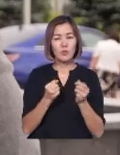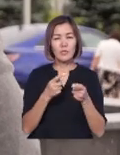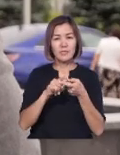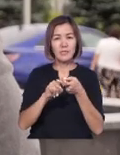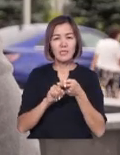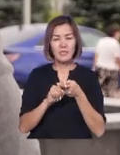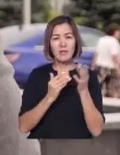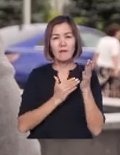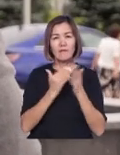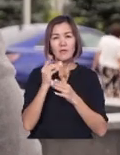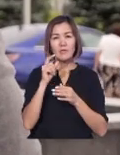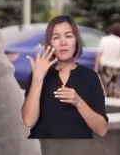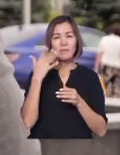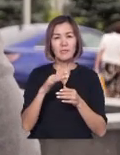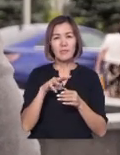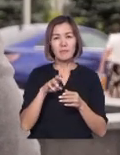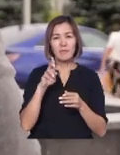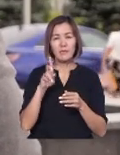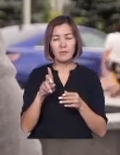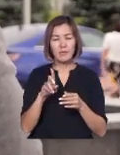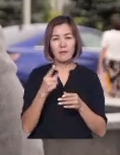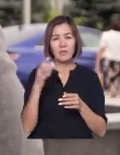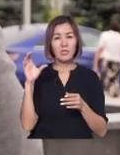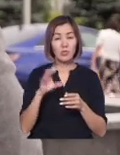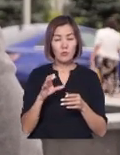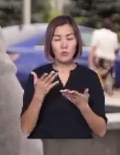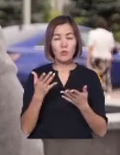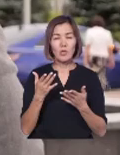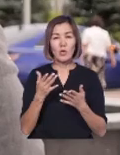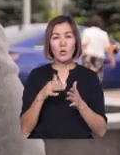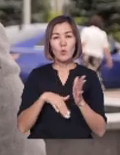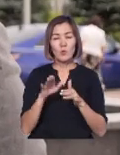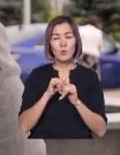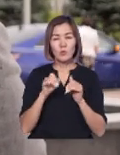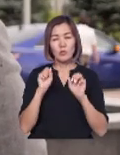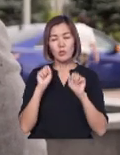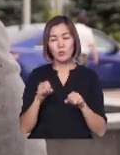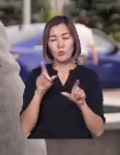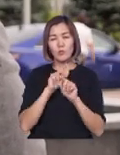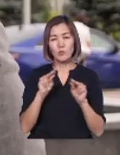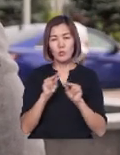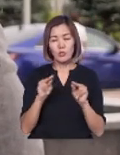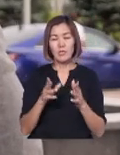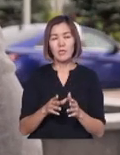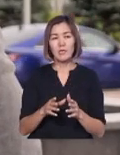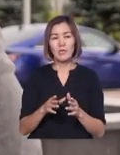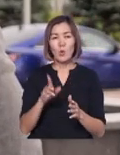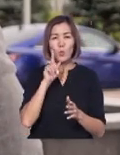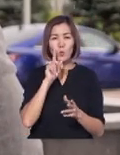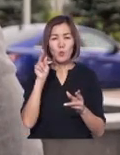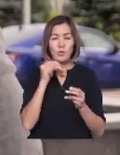соединения достигла 150 мегабит в секунду, что значительно улучшило доступ учителей к цифровым платформам и